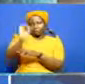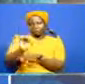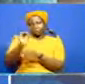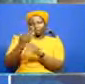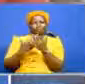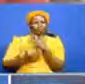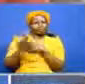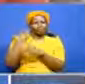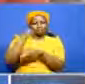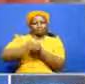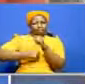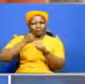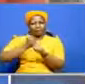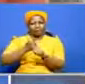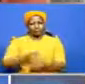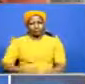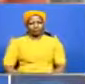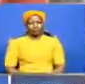uliopita.